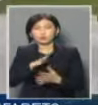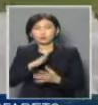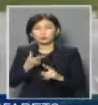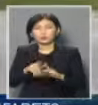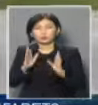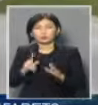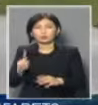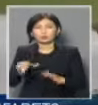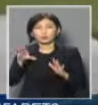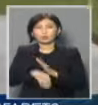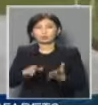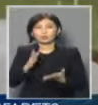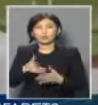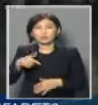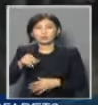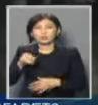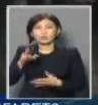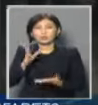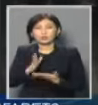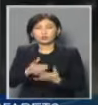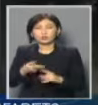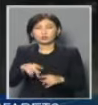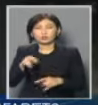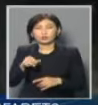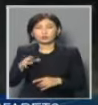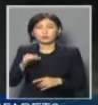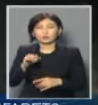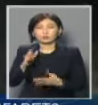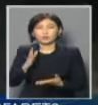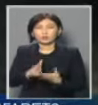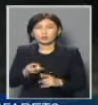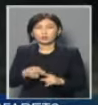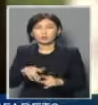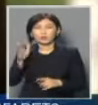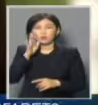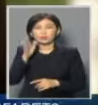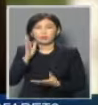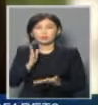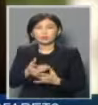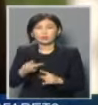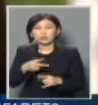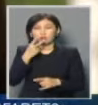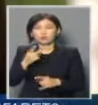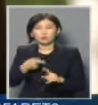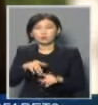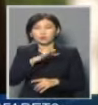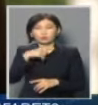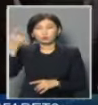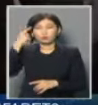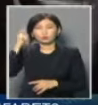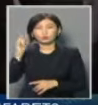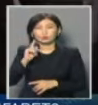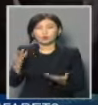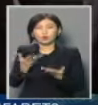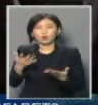только то, что в составе есть глицерин, пропиленгликоль, ароматизатор и дистиллированная вода. И глядя на это, многие думают: «Ну